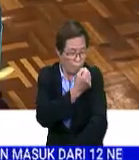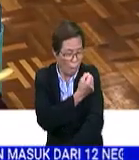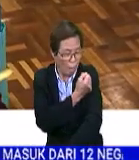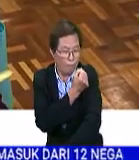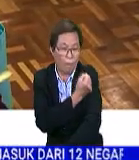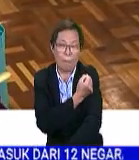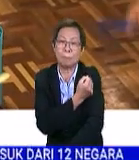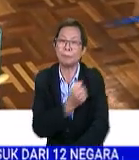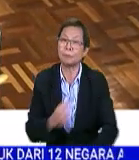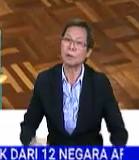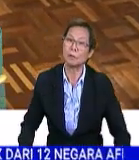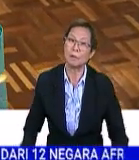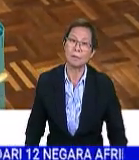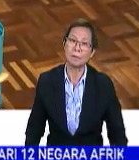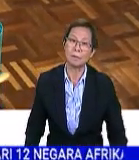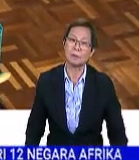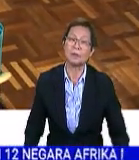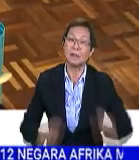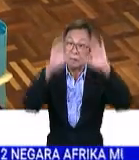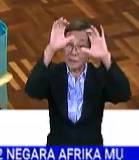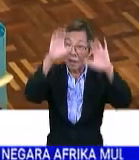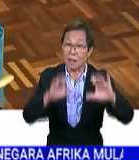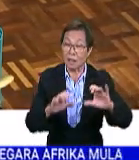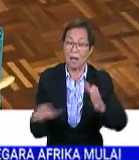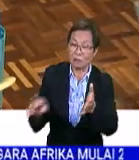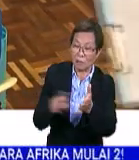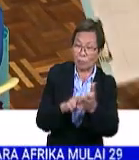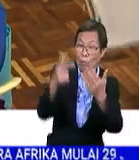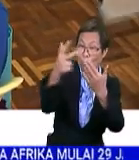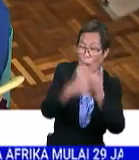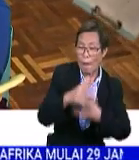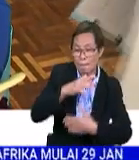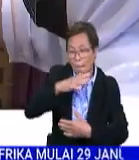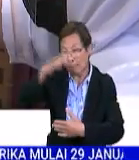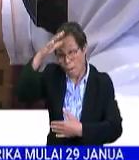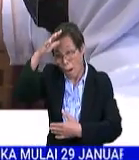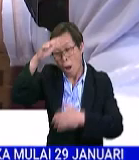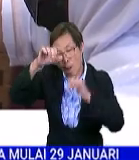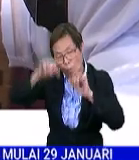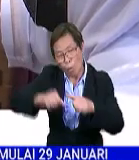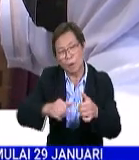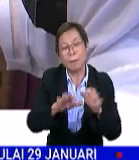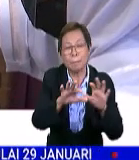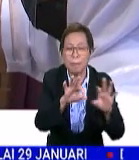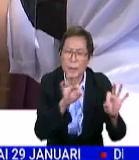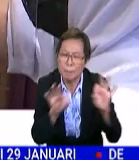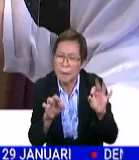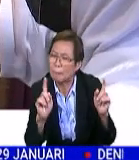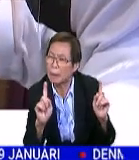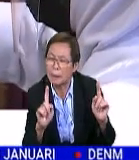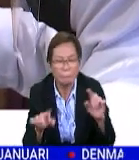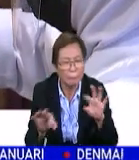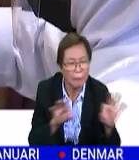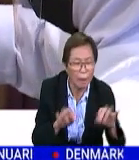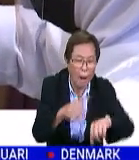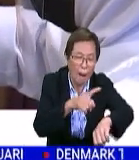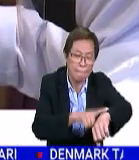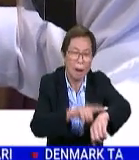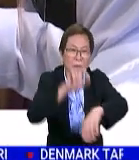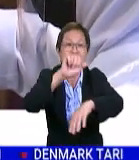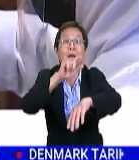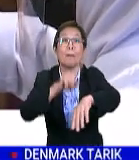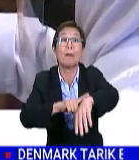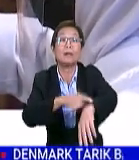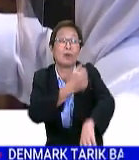vaksin COVID-19. Melalui kaedah itu, ibu bapa atau penjaga boleh memilih lokasi serta masa vaksinasi